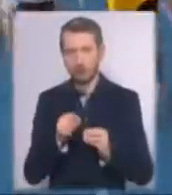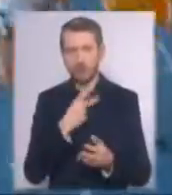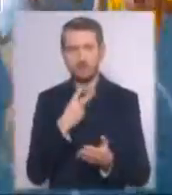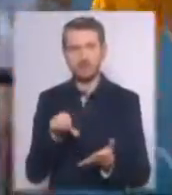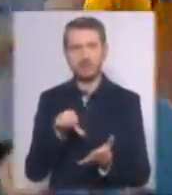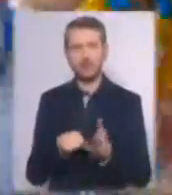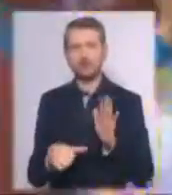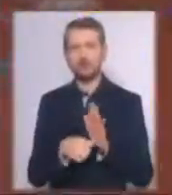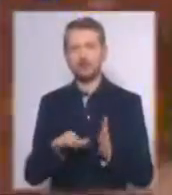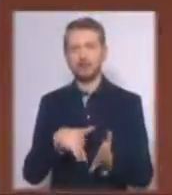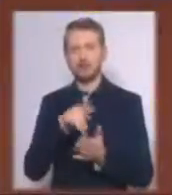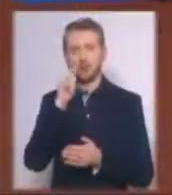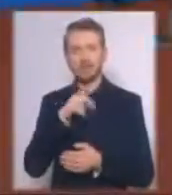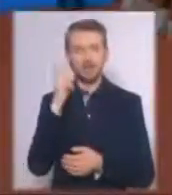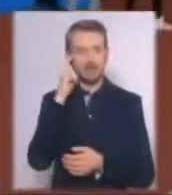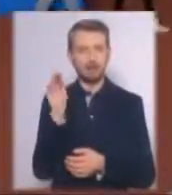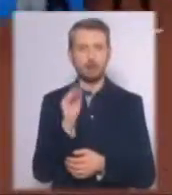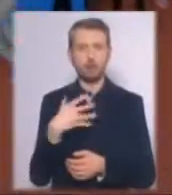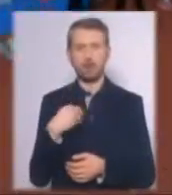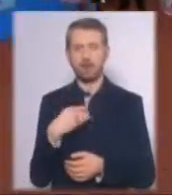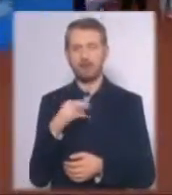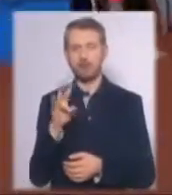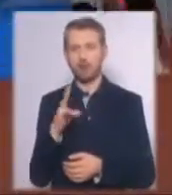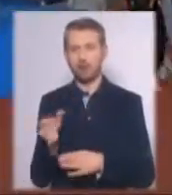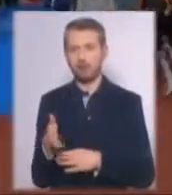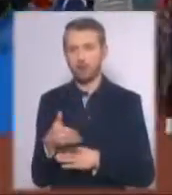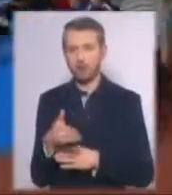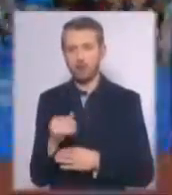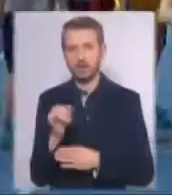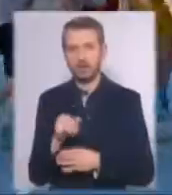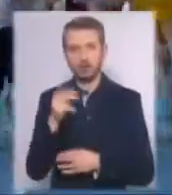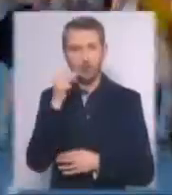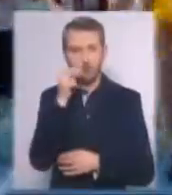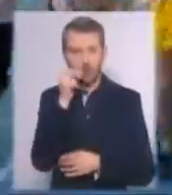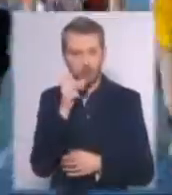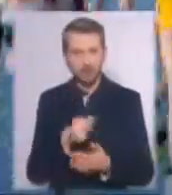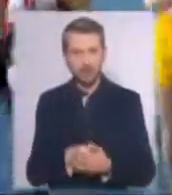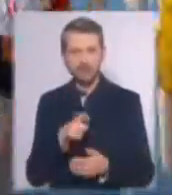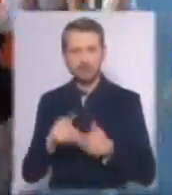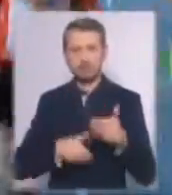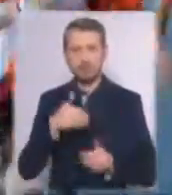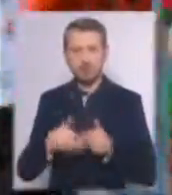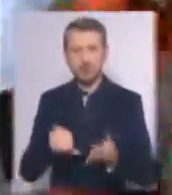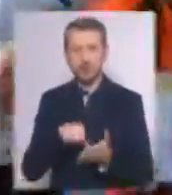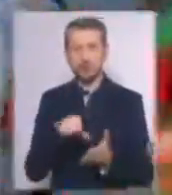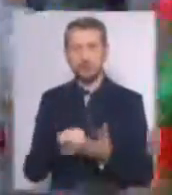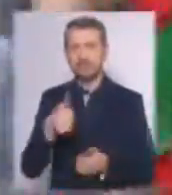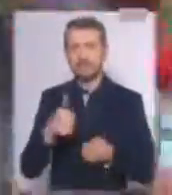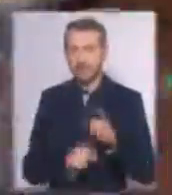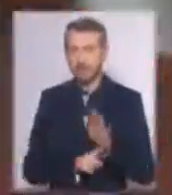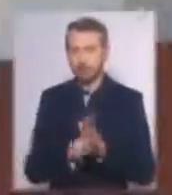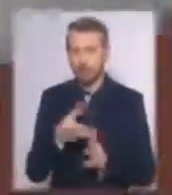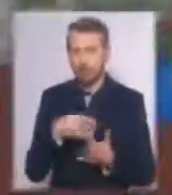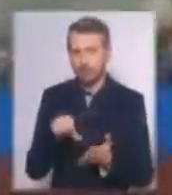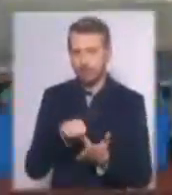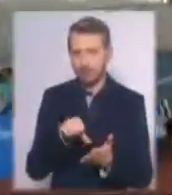6 міст України – Київ, Житомир, Львів, Миколаїв, Маріуполь та Слов'янськ. З плавання учасники змагань розпочинали свої виступи.